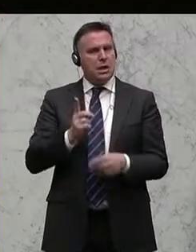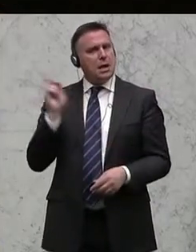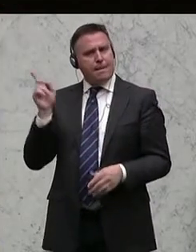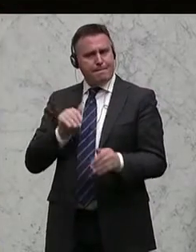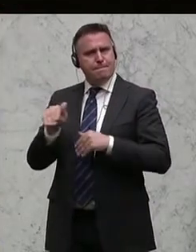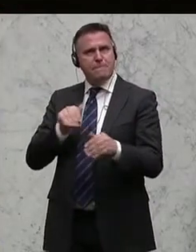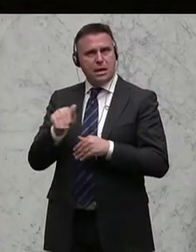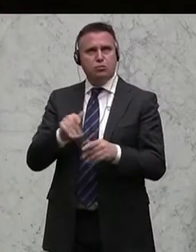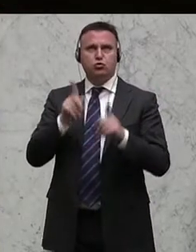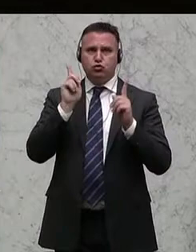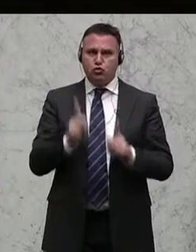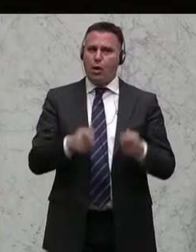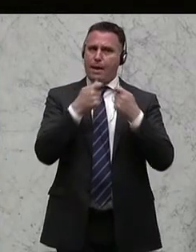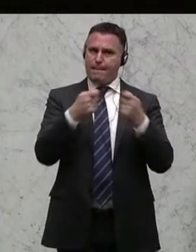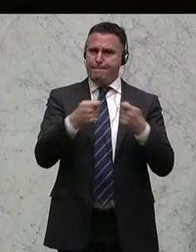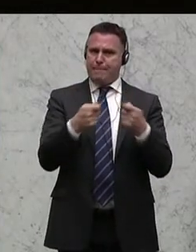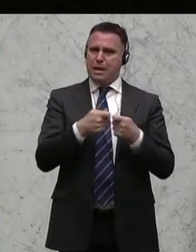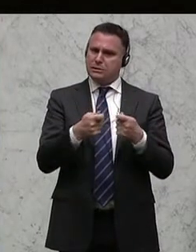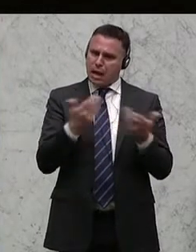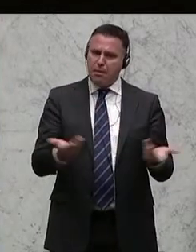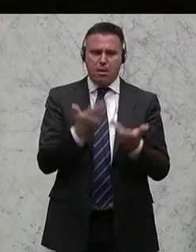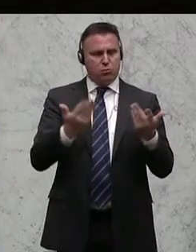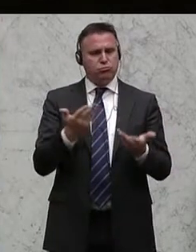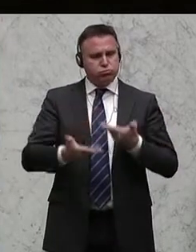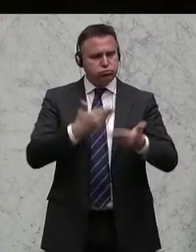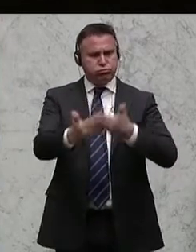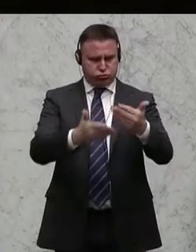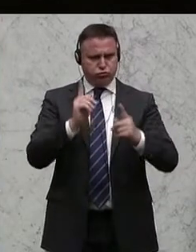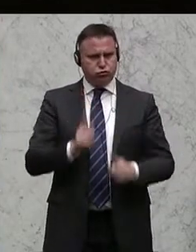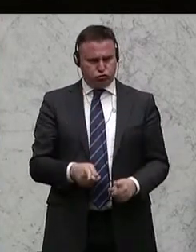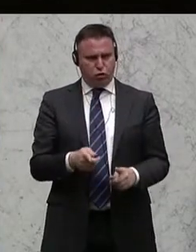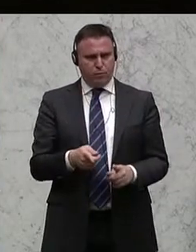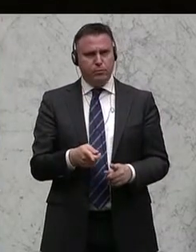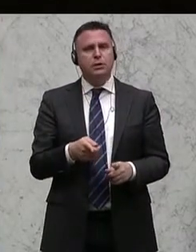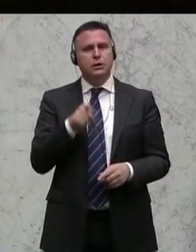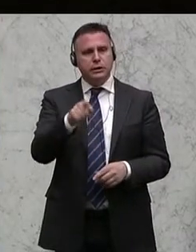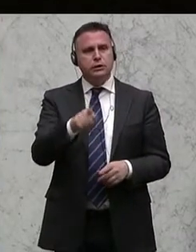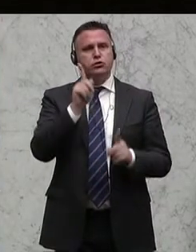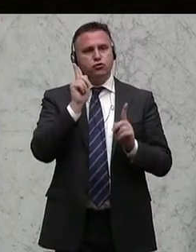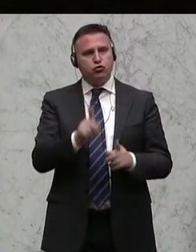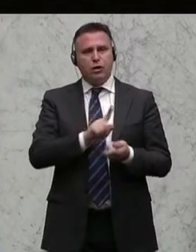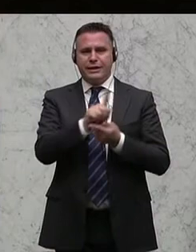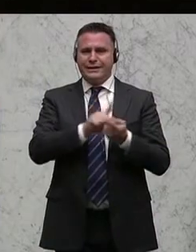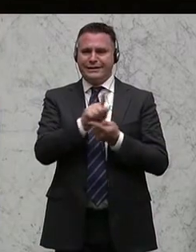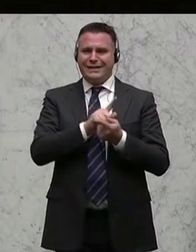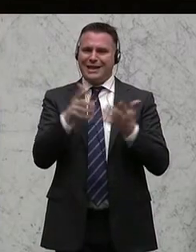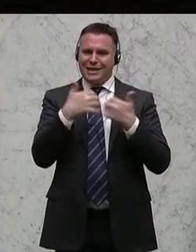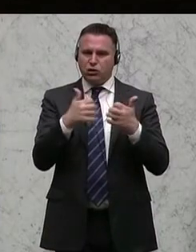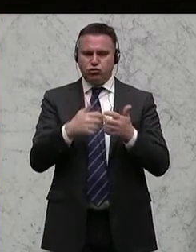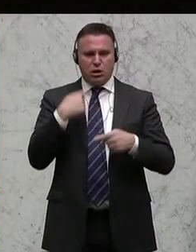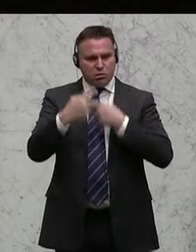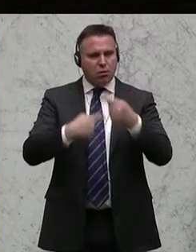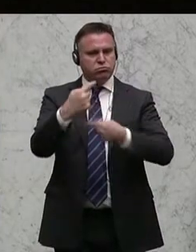Minister konkrete Maßnahmen mit Nachdruck zu treffen hat, die darauf ausgerichtet sind, ein verpflichtendes Zeitgeschichte-Curriculum für